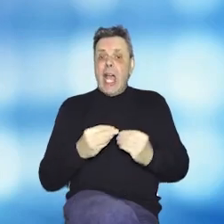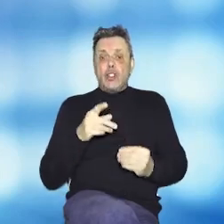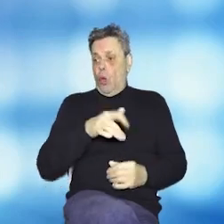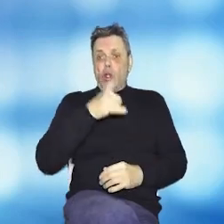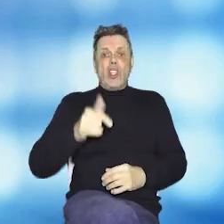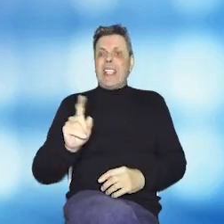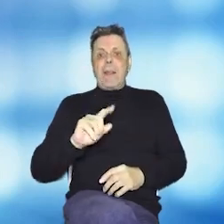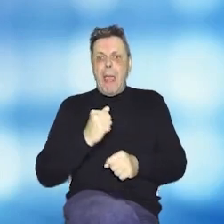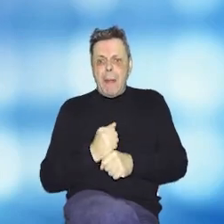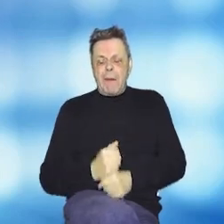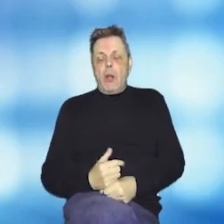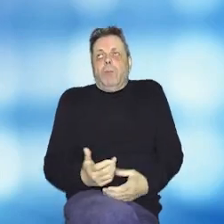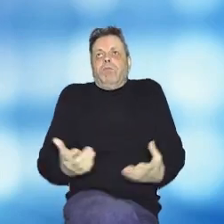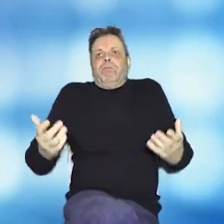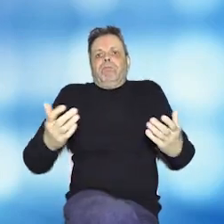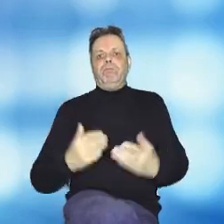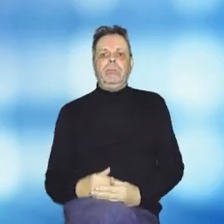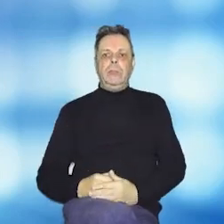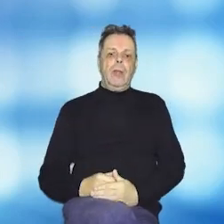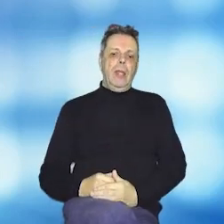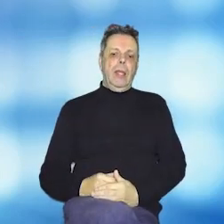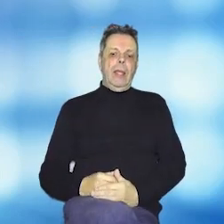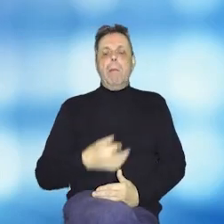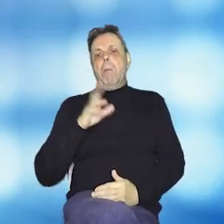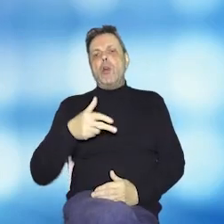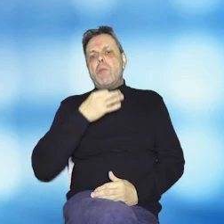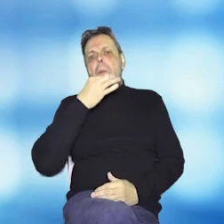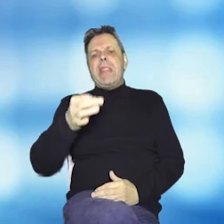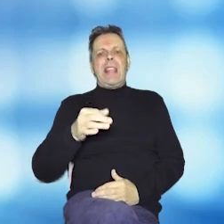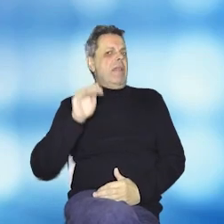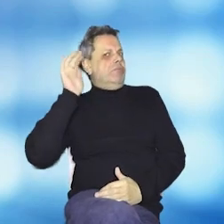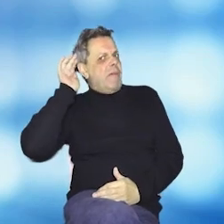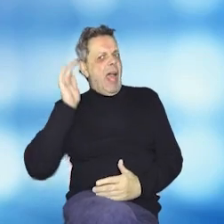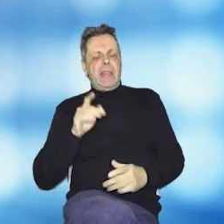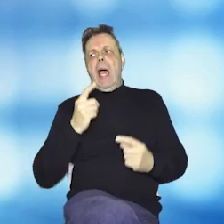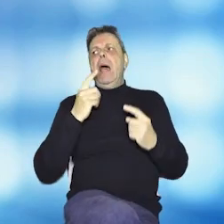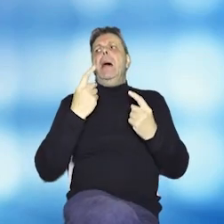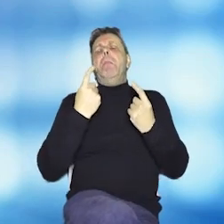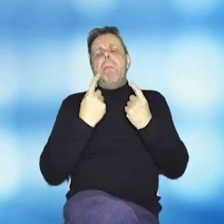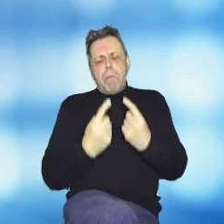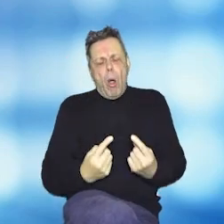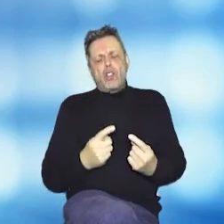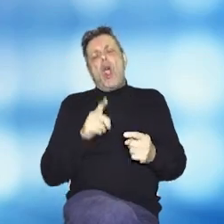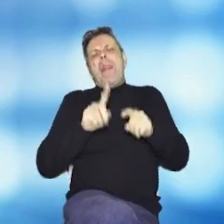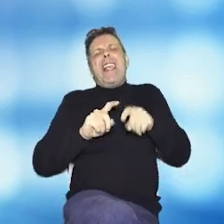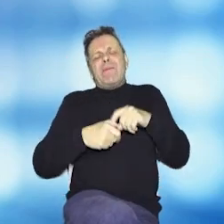još nije? Evo, možemo pitati vladajuće. Navodno postoje određene intencije da će se